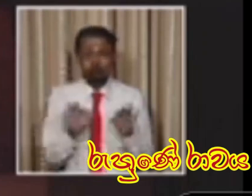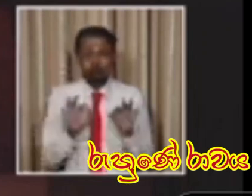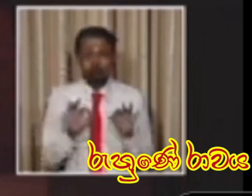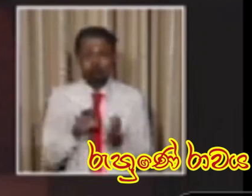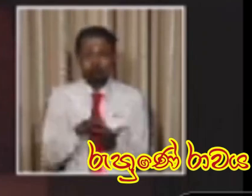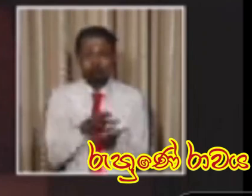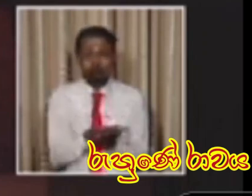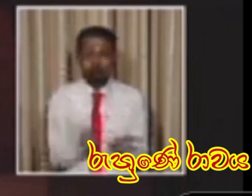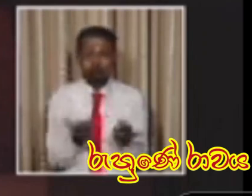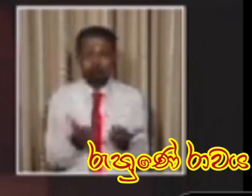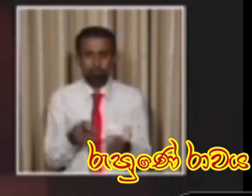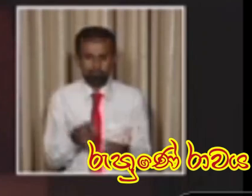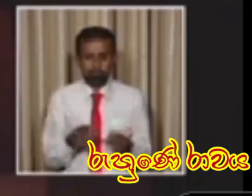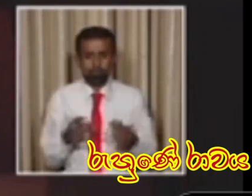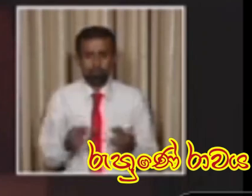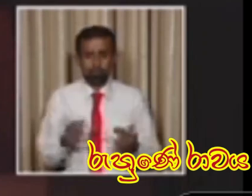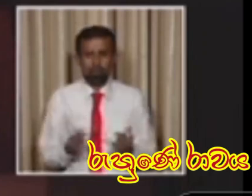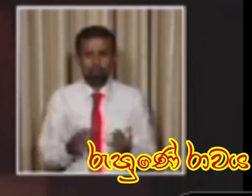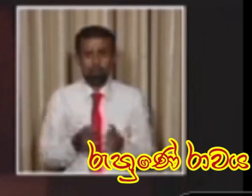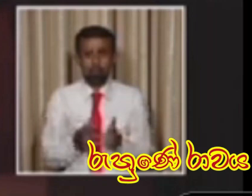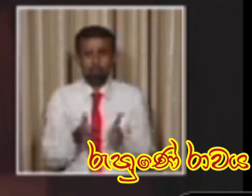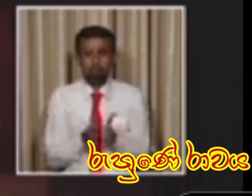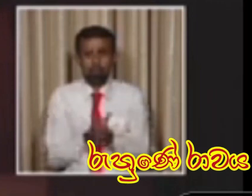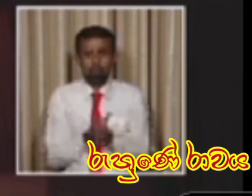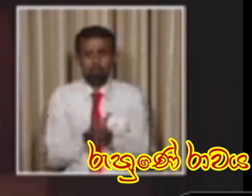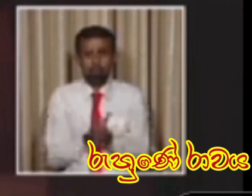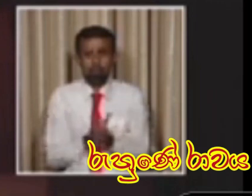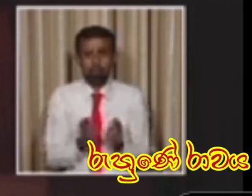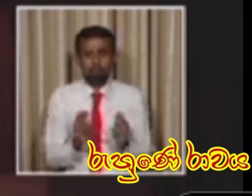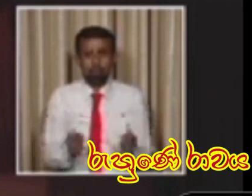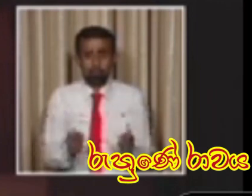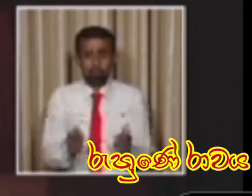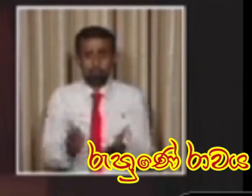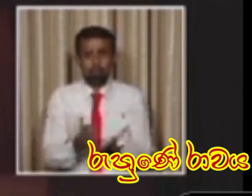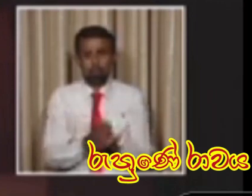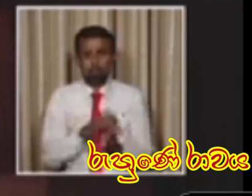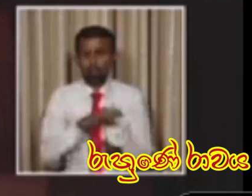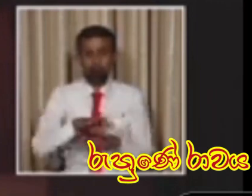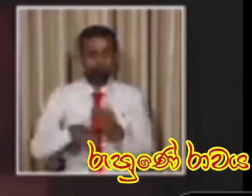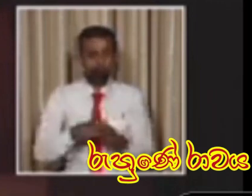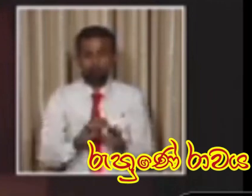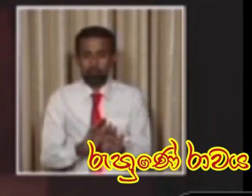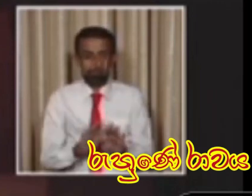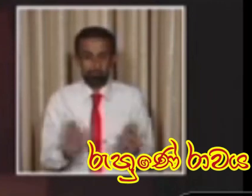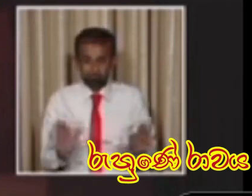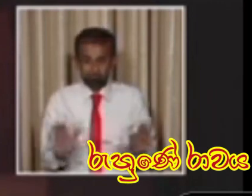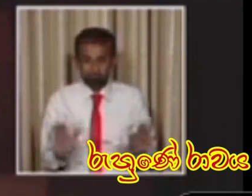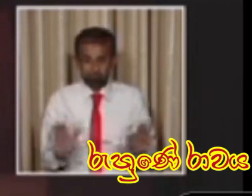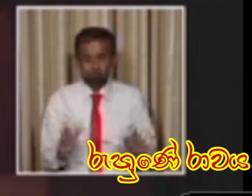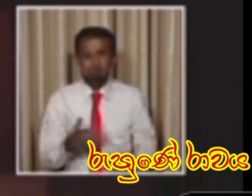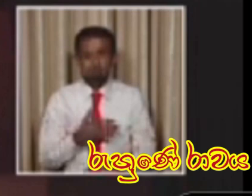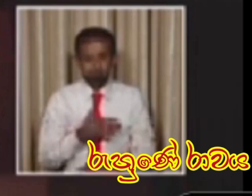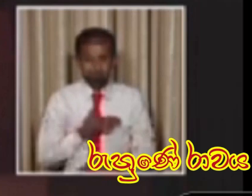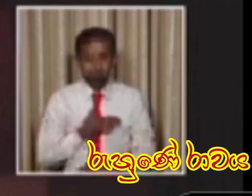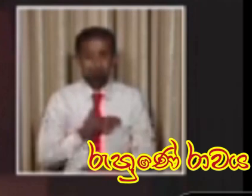තීන්දුව ගමු මේක කලබලයට බ්‍රහස්පතින්දාට ගෙනල්ලා සම්පූර්ණ අච්චාරුවක් කරගන්නේ නැතුව මගේ